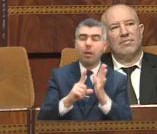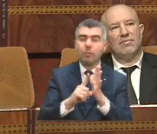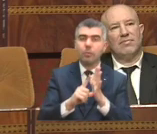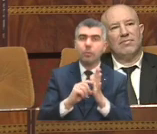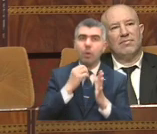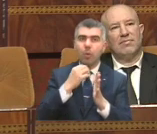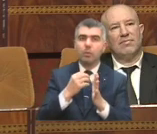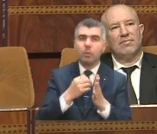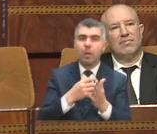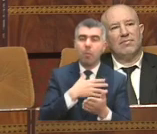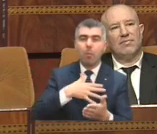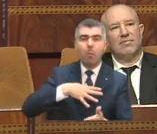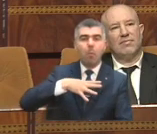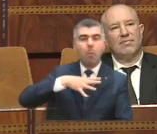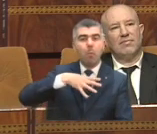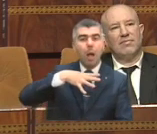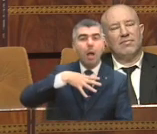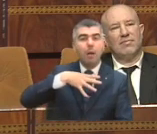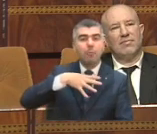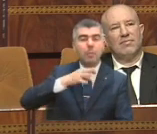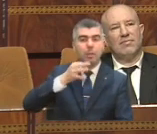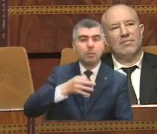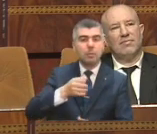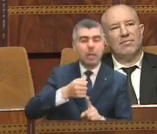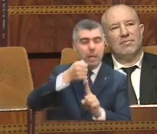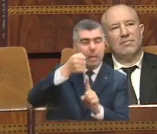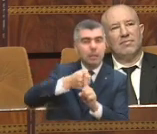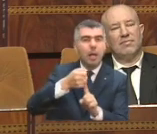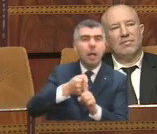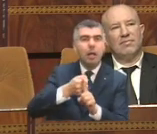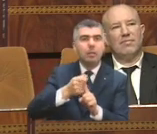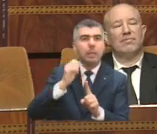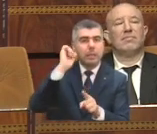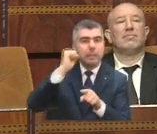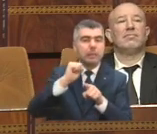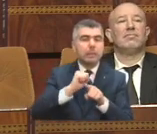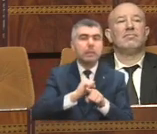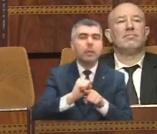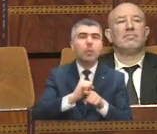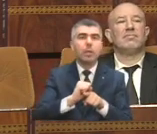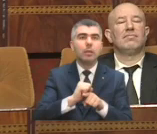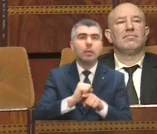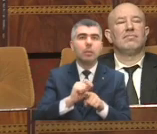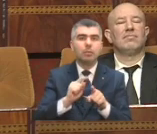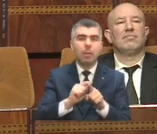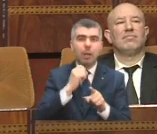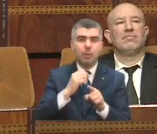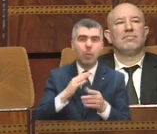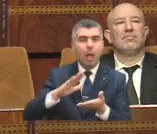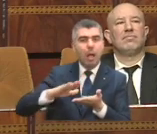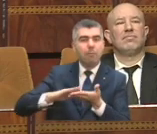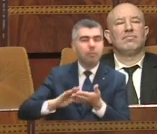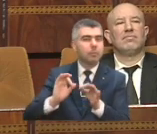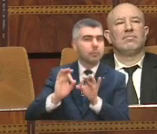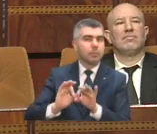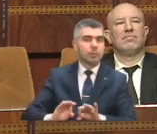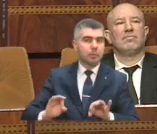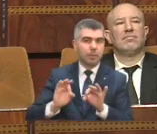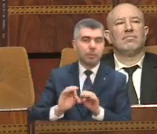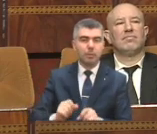نستحضر مهنة المحاماة وضرورة إصلاحها على مستوى التكوين وليس على مستوى السن، وبهذه